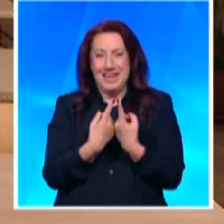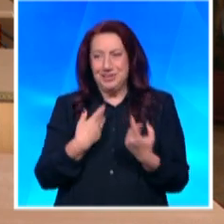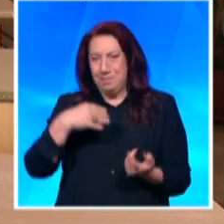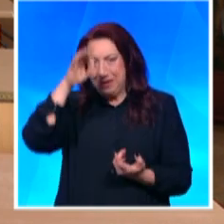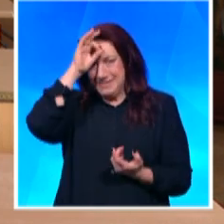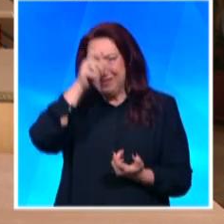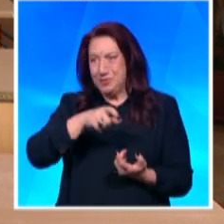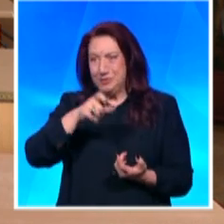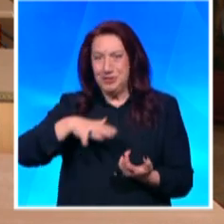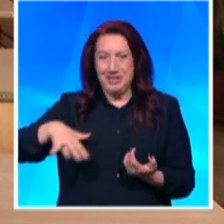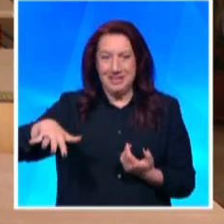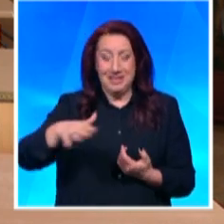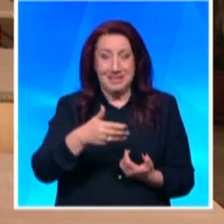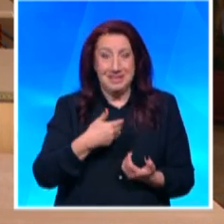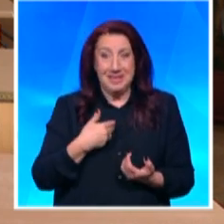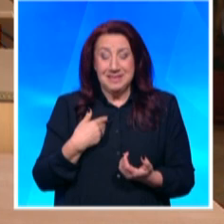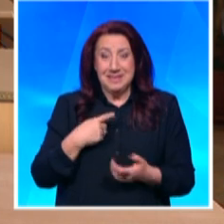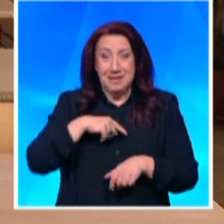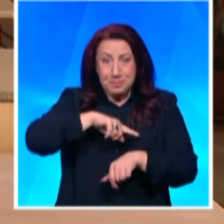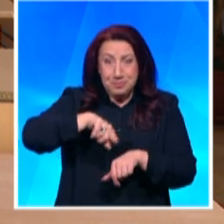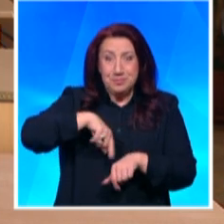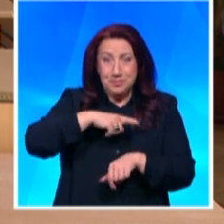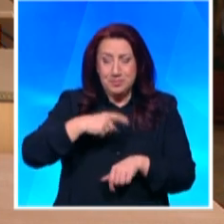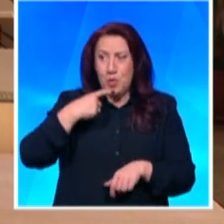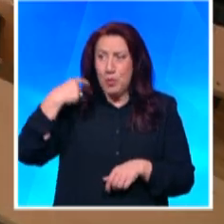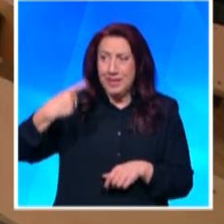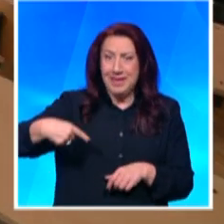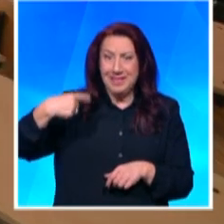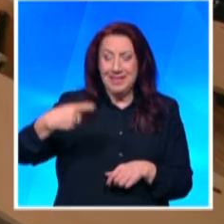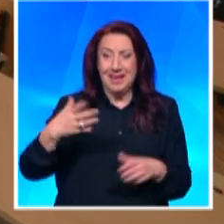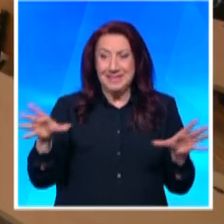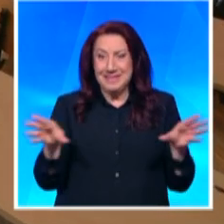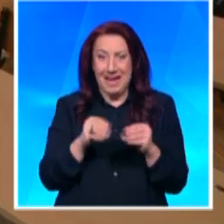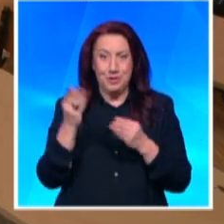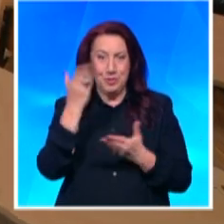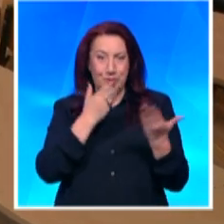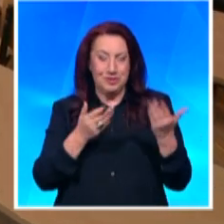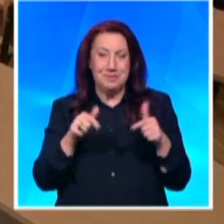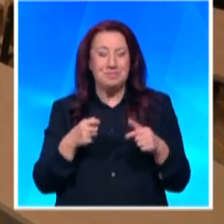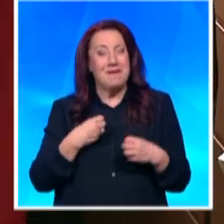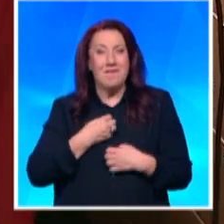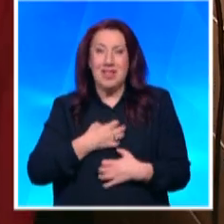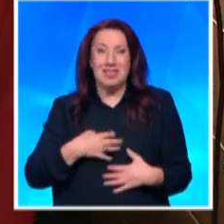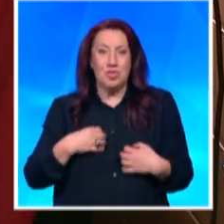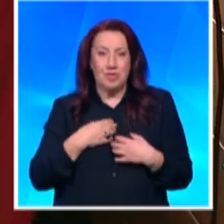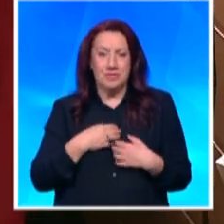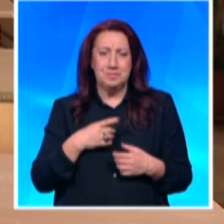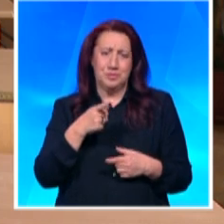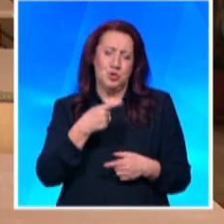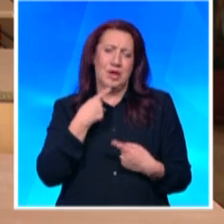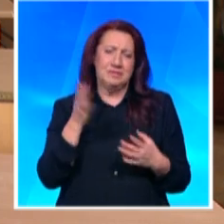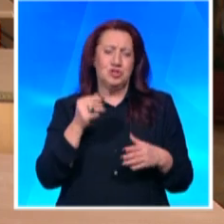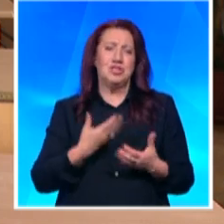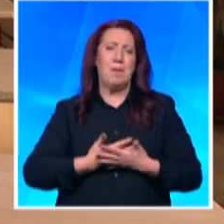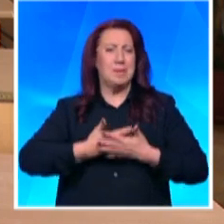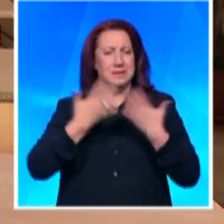че аз прекарал определен брой години с тях, няма как да не се вълнувам за това. 12-класникът казва, ще празнуват, но разумно.